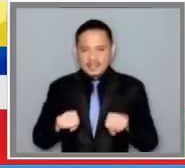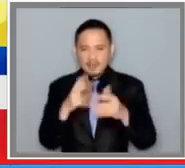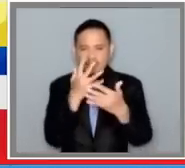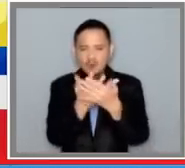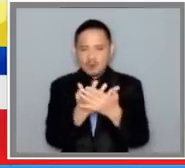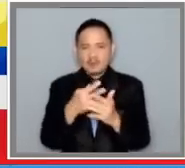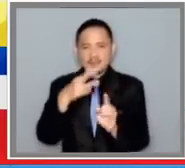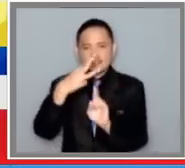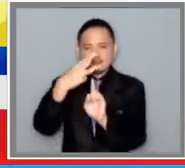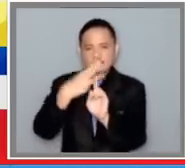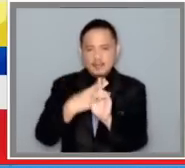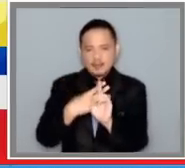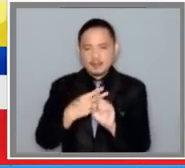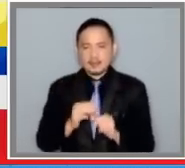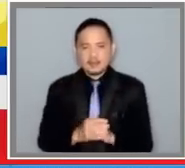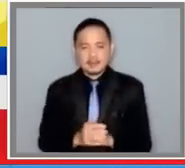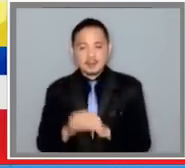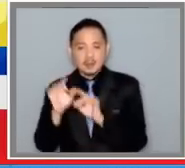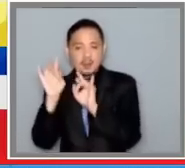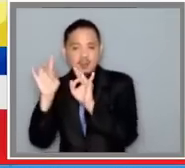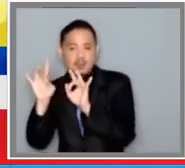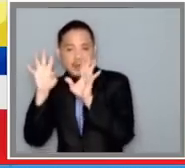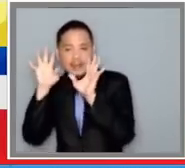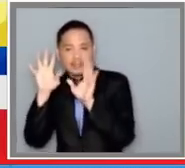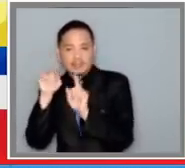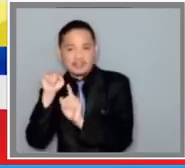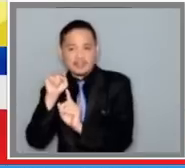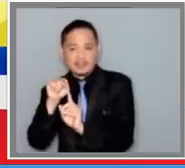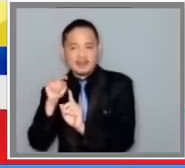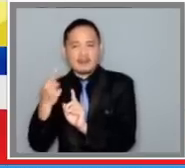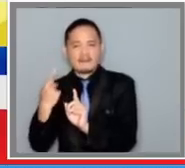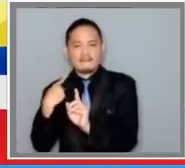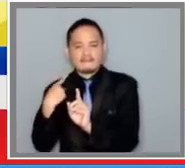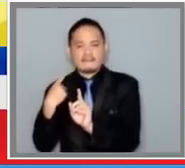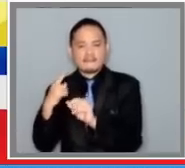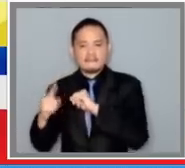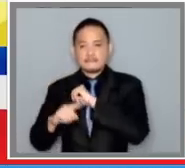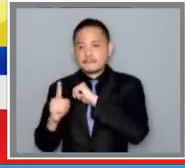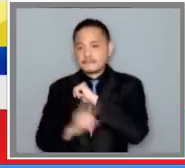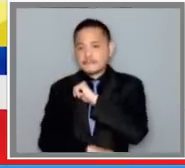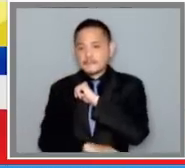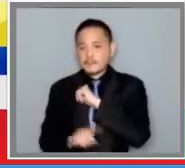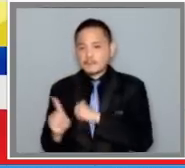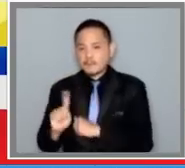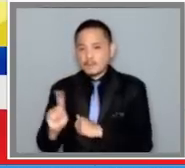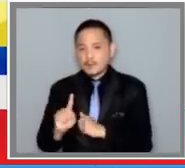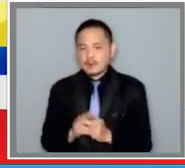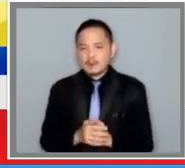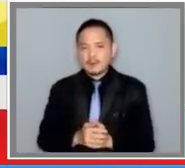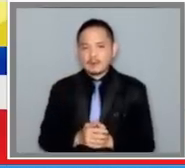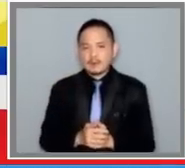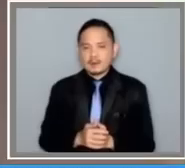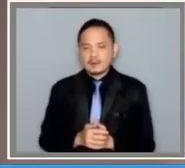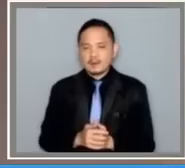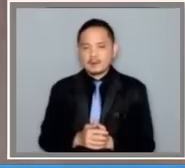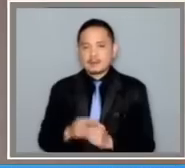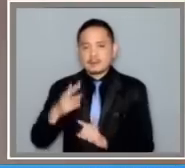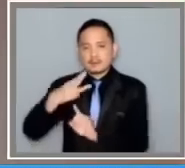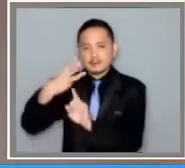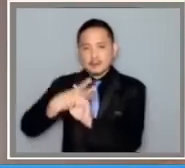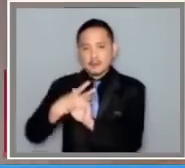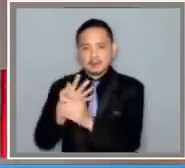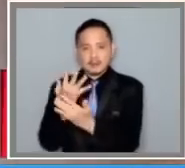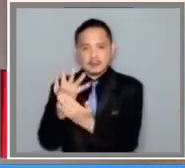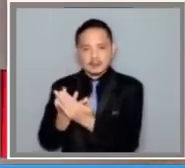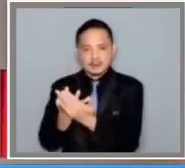yung great threat po ay meron din po yung tukulang parusa na mahigit 6 na buwan na pagkakakulong. Hiling din ni